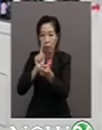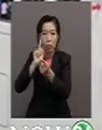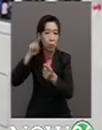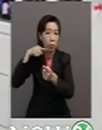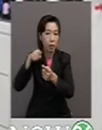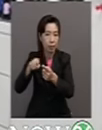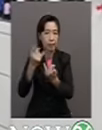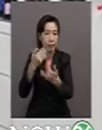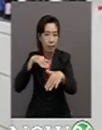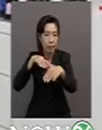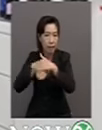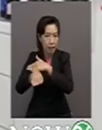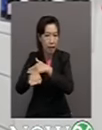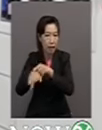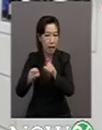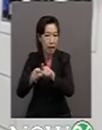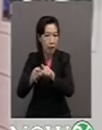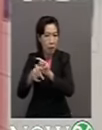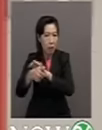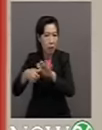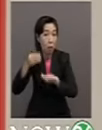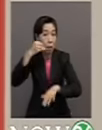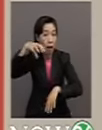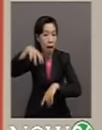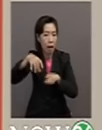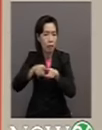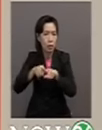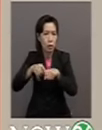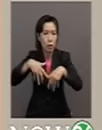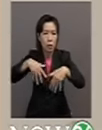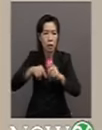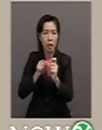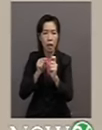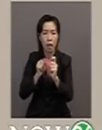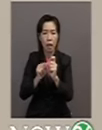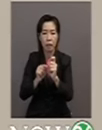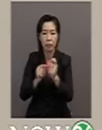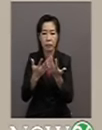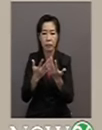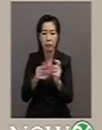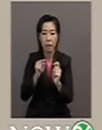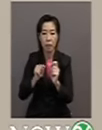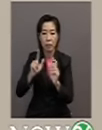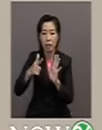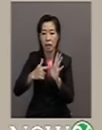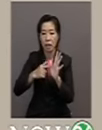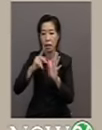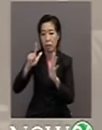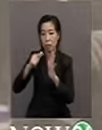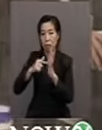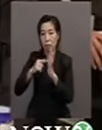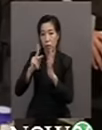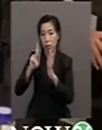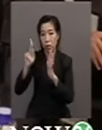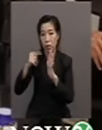ตน์เนี่ยหนีไปพักอยู่ในบ้านพักย่านอำเภอปทุมอำเภอลำลูกกาจังหวัดปทุม